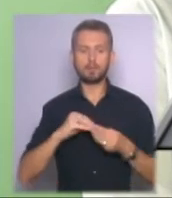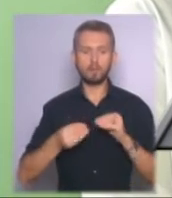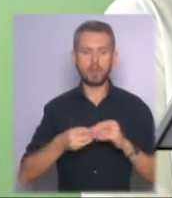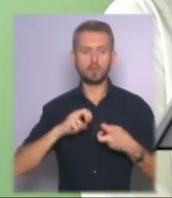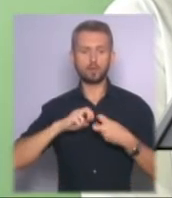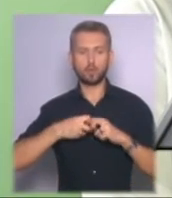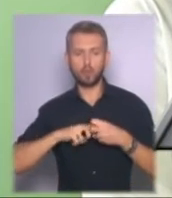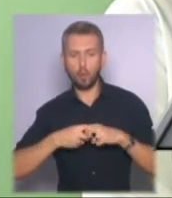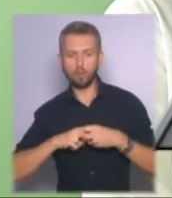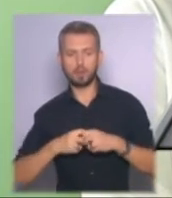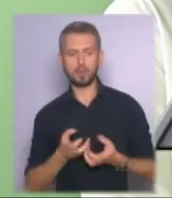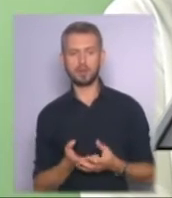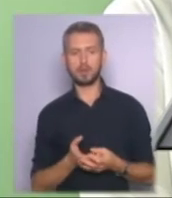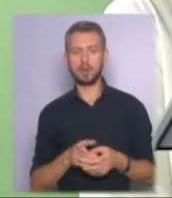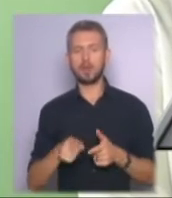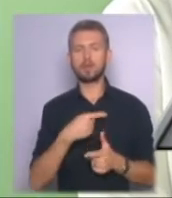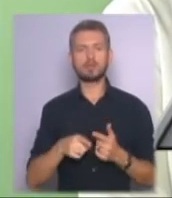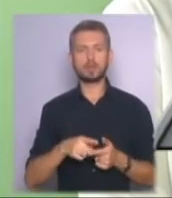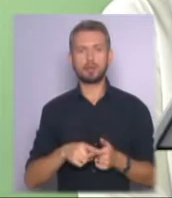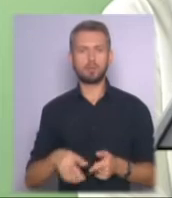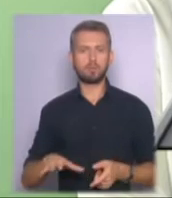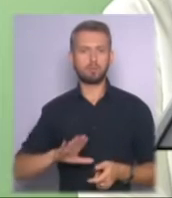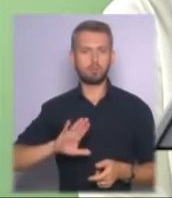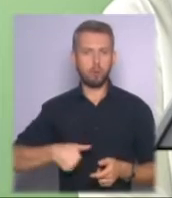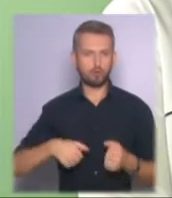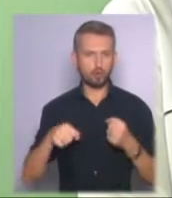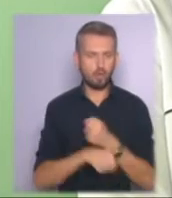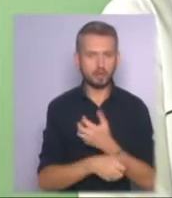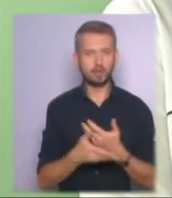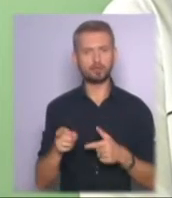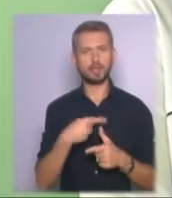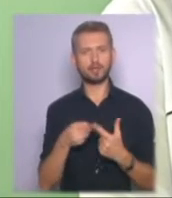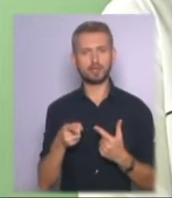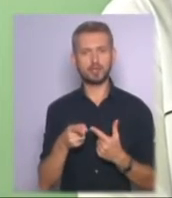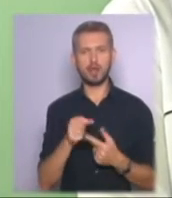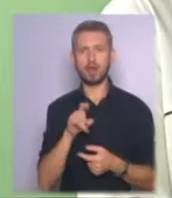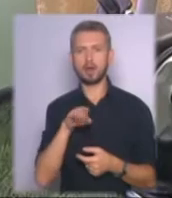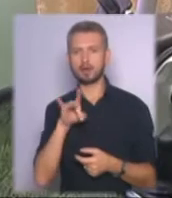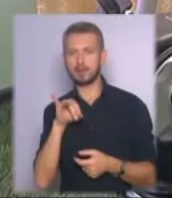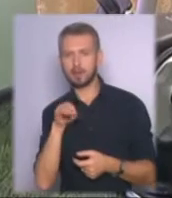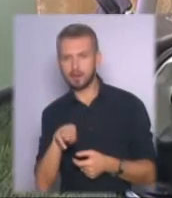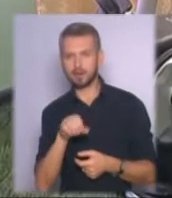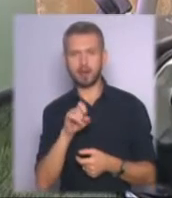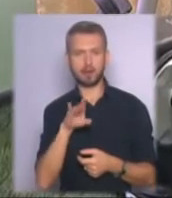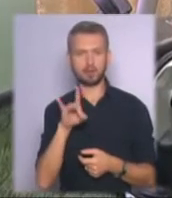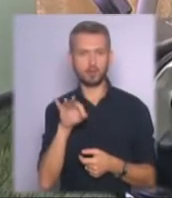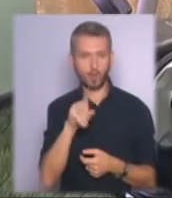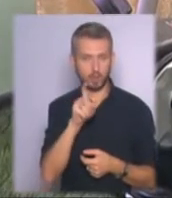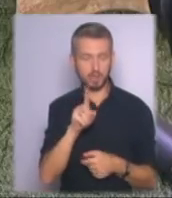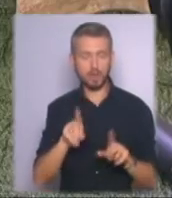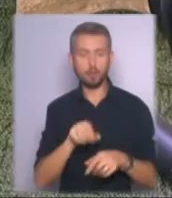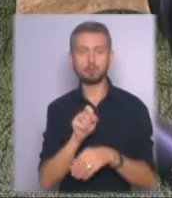суглобами, чи посттравматичні, чи, можливо, скажімо, артрити, артрози. Також ми